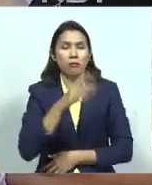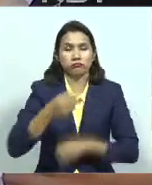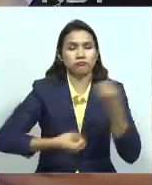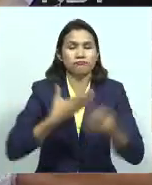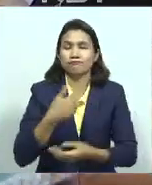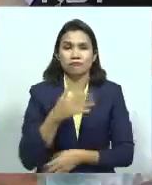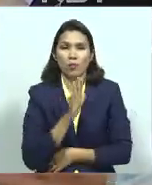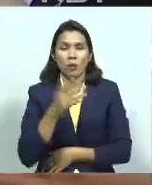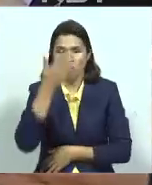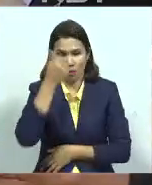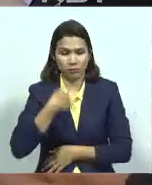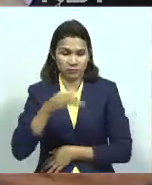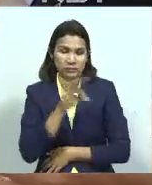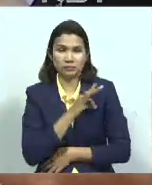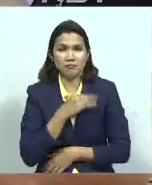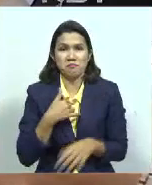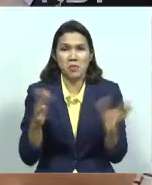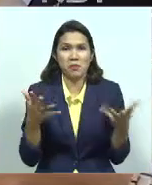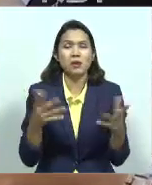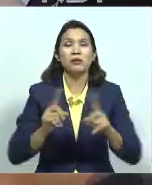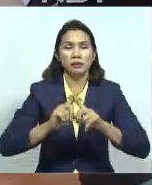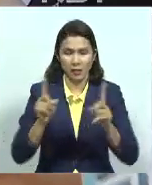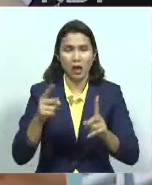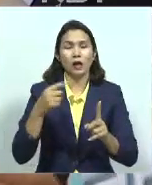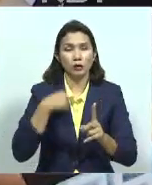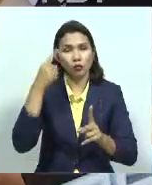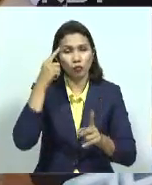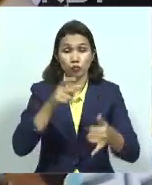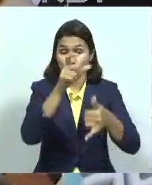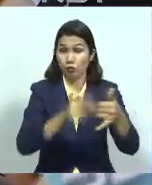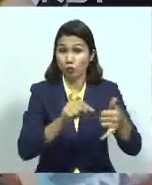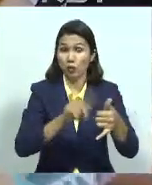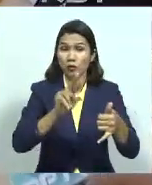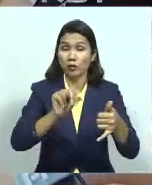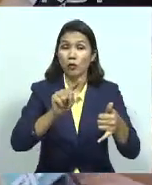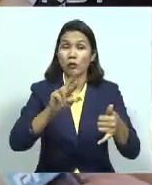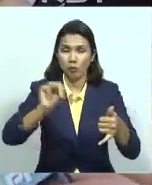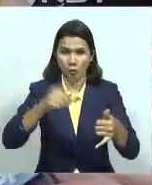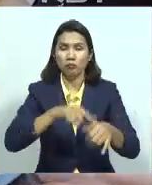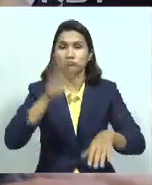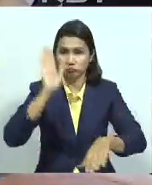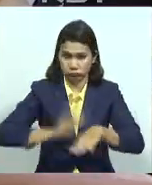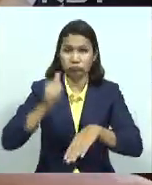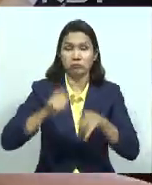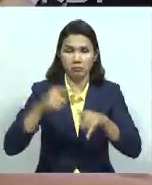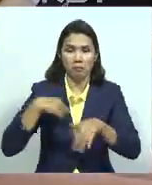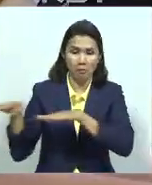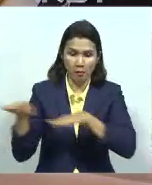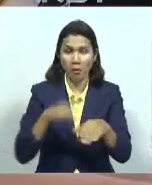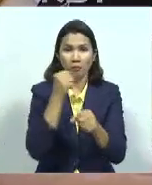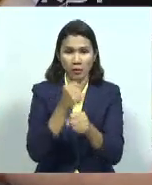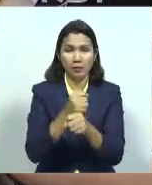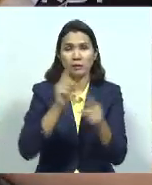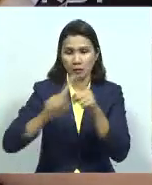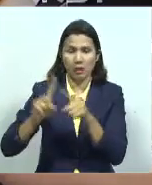ความคิดเห็นเพราะว่าไม่ได้เป็นสมาชิกพรรคแต่ก็ยอมรับนะครับว่านายณรงค์ศักดิ์นั้นมีความสามารถและมีความพร้อมในการปฏิบัติหน้า